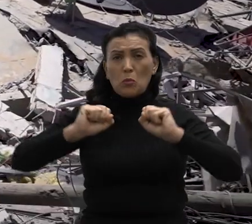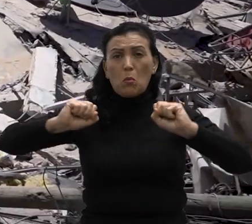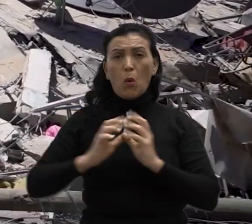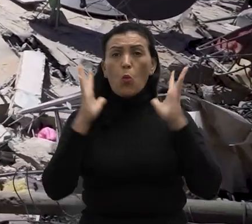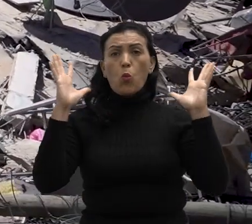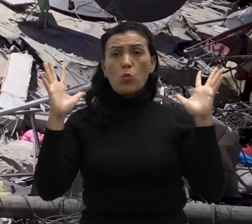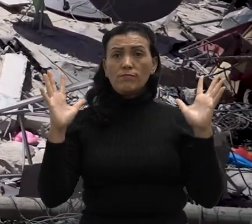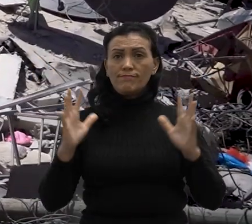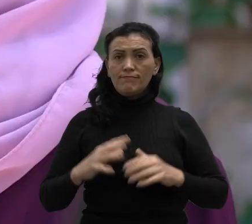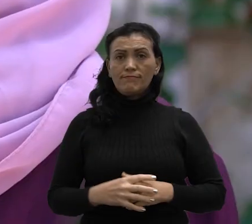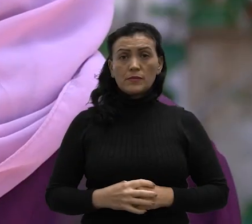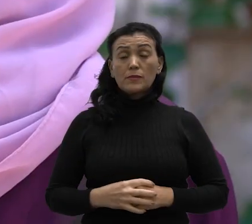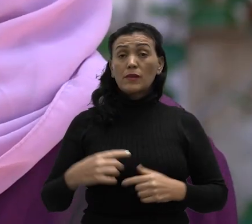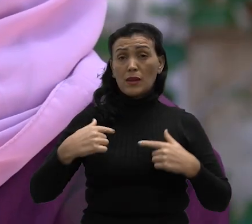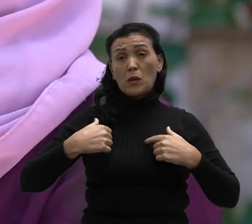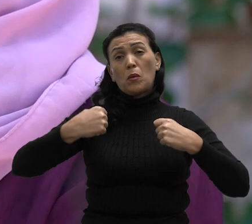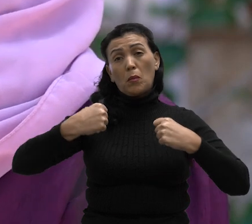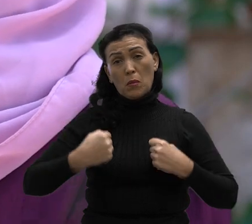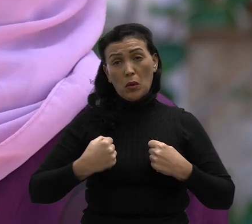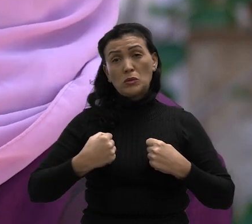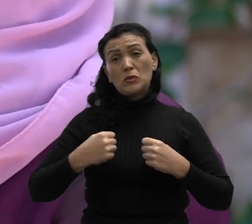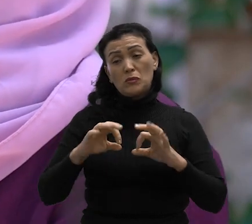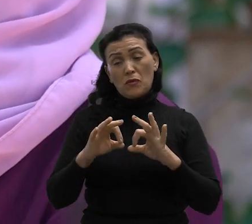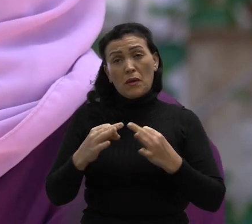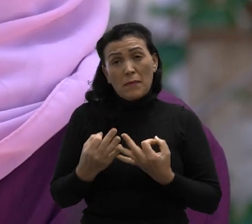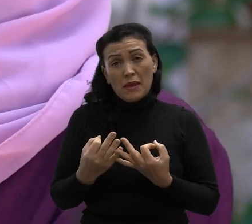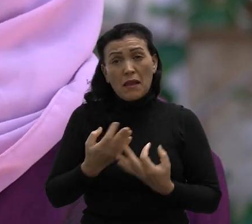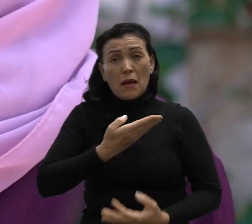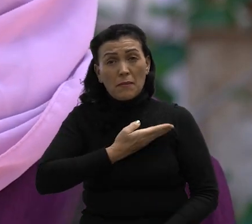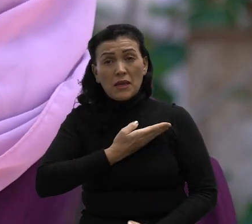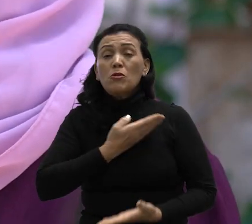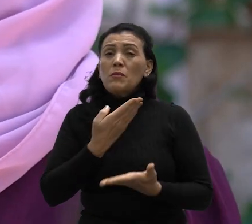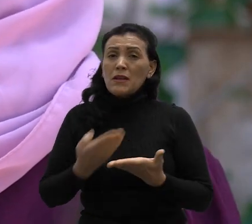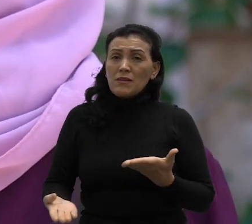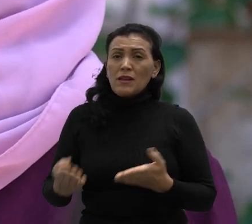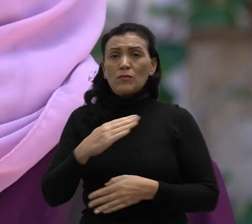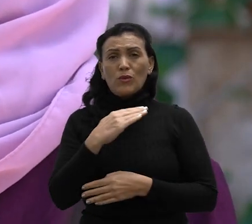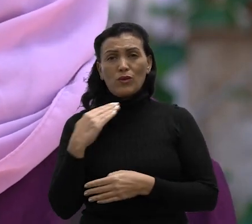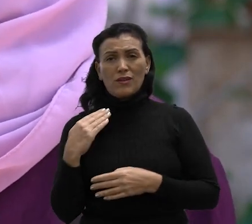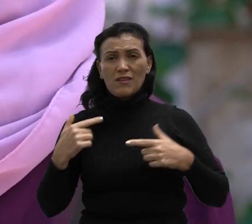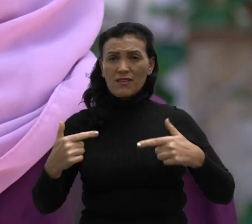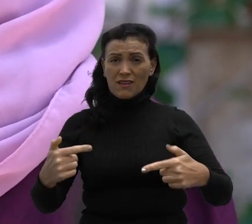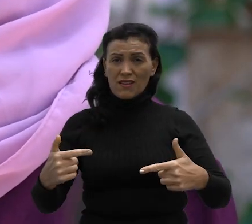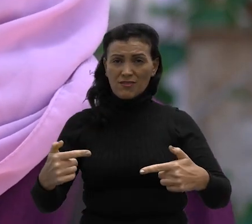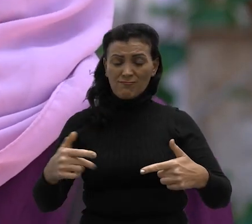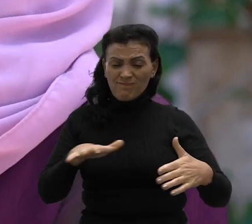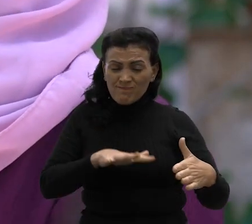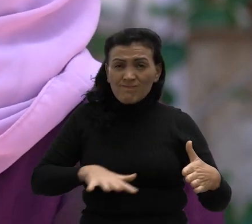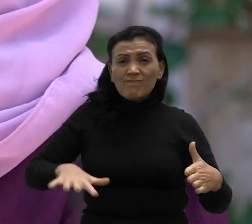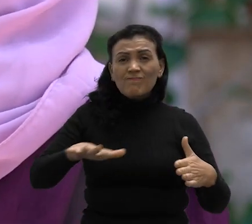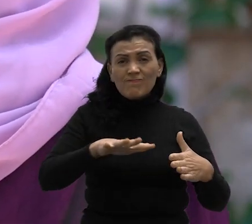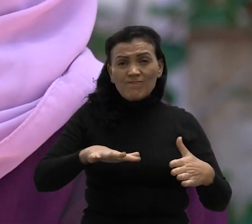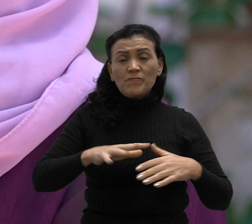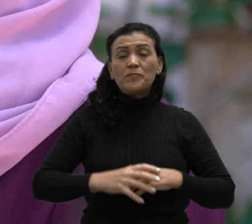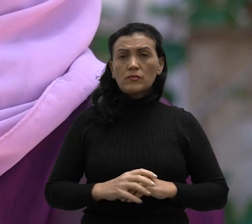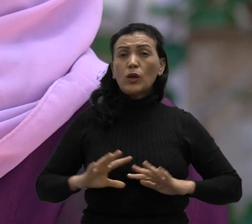حييجي حننقص في دارنا، حتروح، حفقد أي حدا من قريب علي غالي بحبه مثلاً،